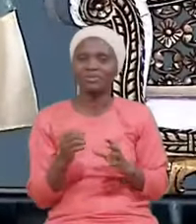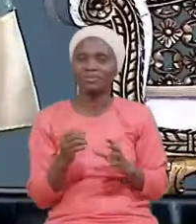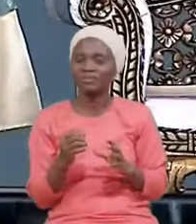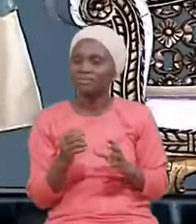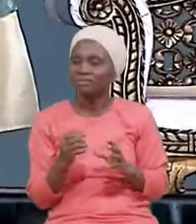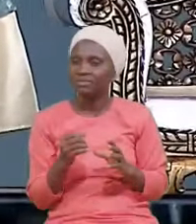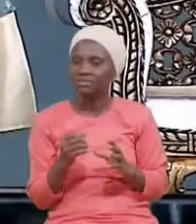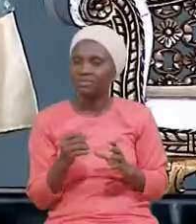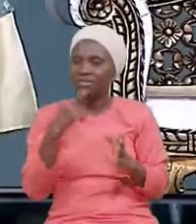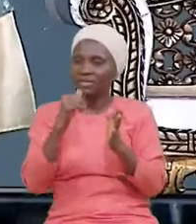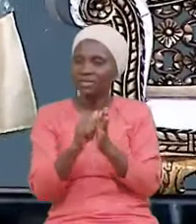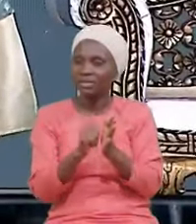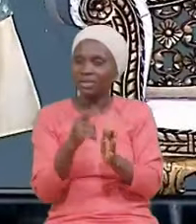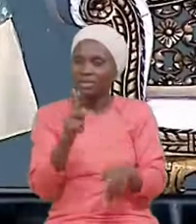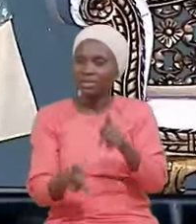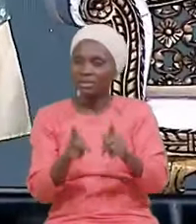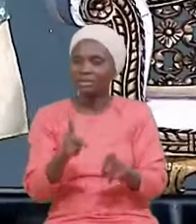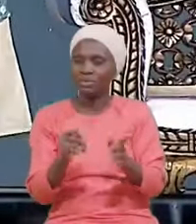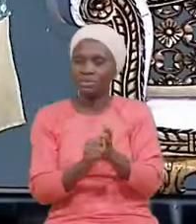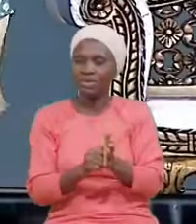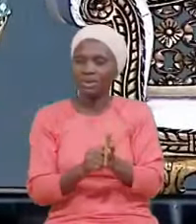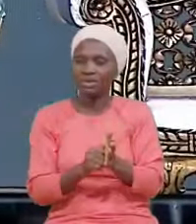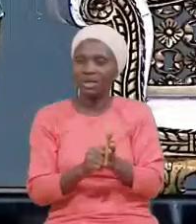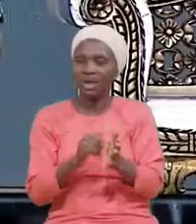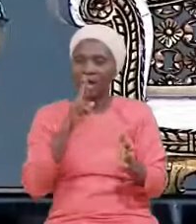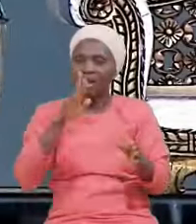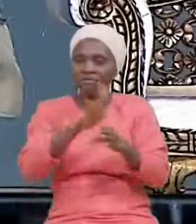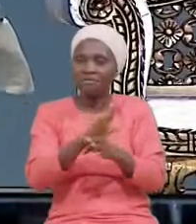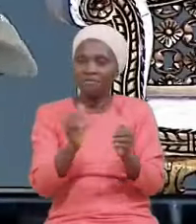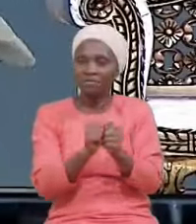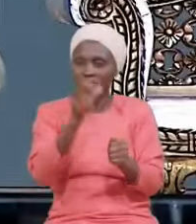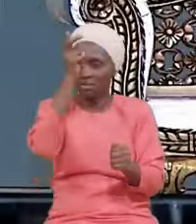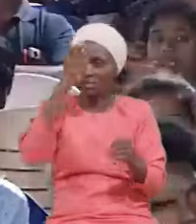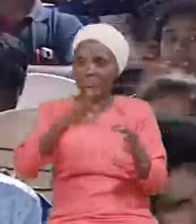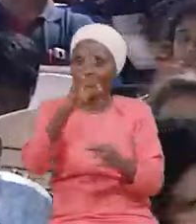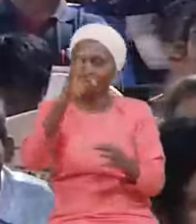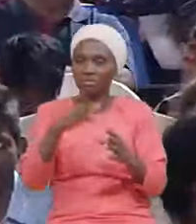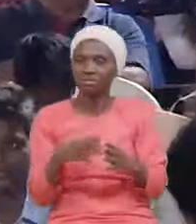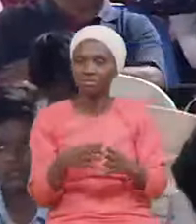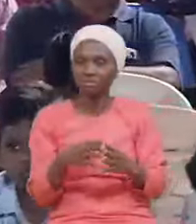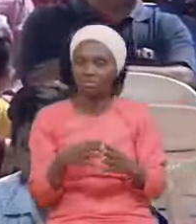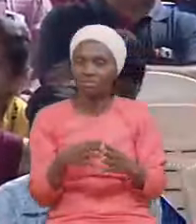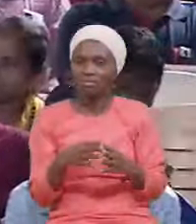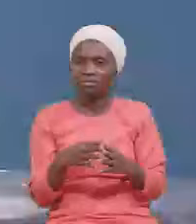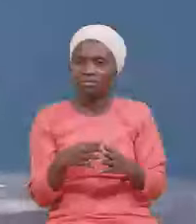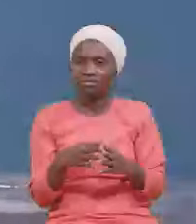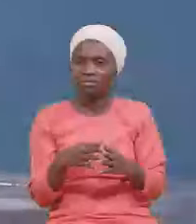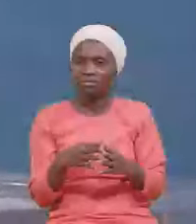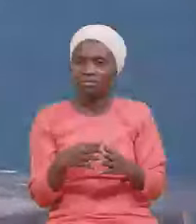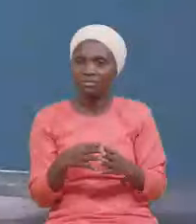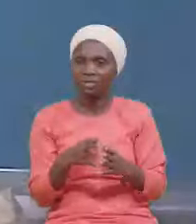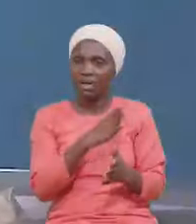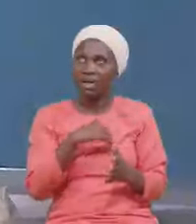వాడు. Says the people that are possessed were devils. ఆయన దురాత్మల చేత పట్టబడ్డ వారితో అంటున్నాడు. And he